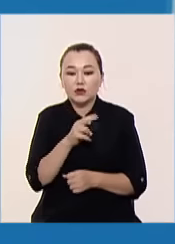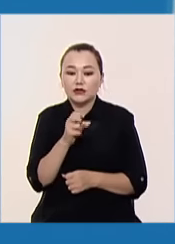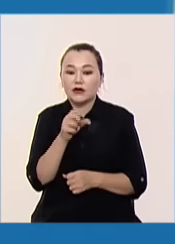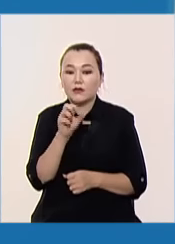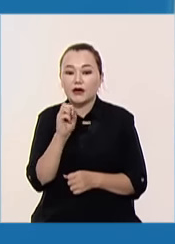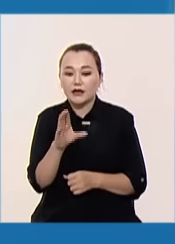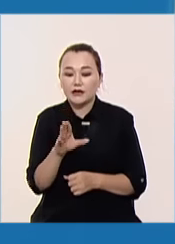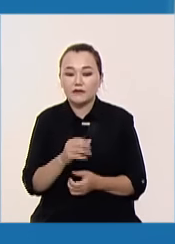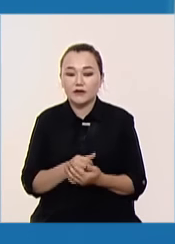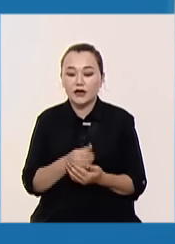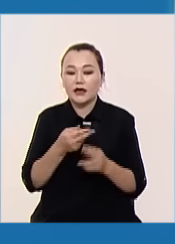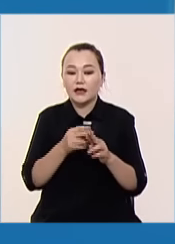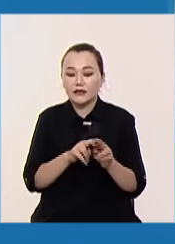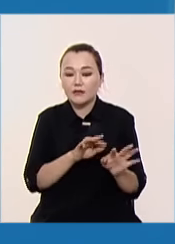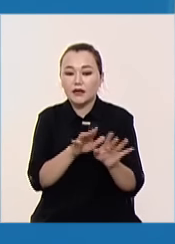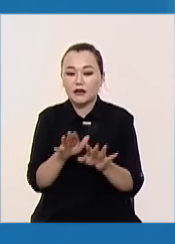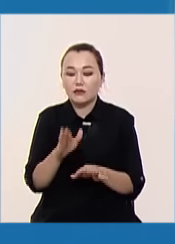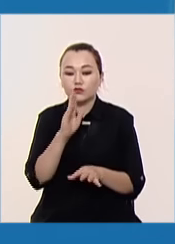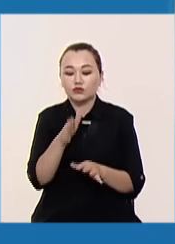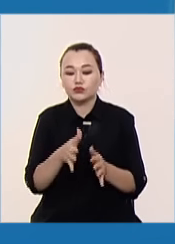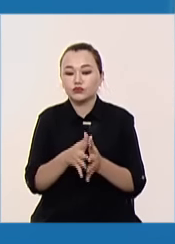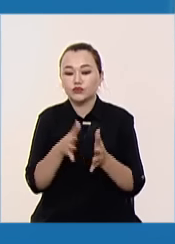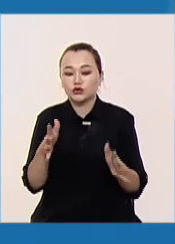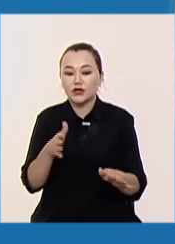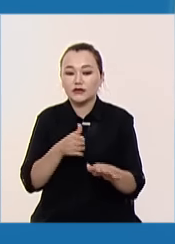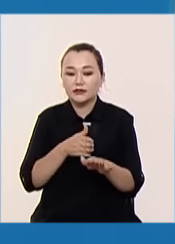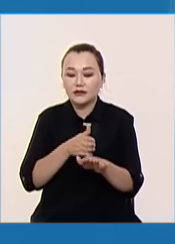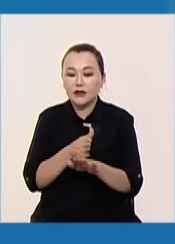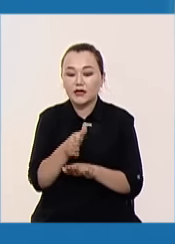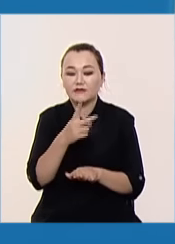Абаев. Торжественные мероприятия будут теперь больше, наверное, проводиться